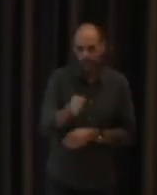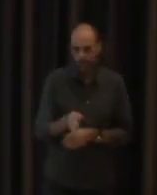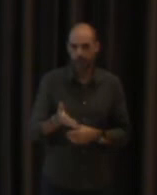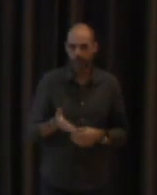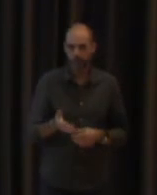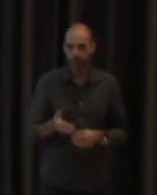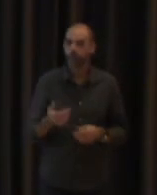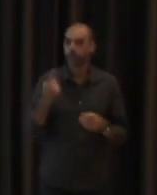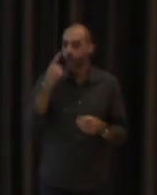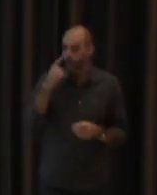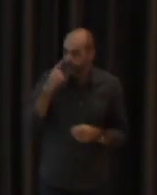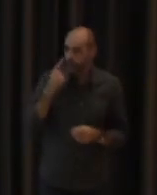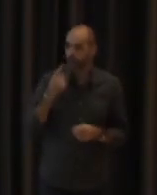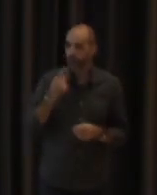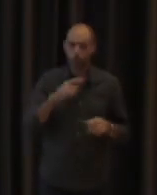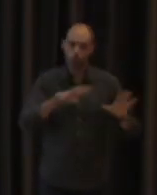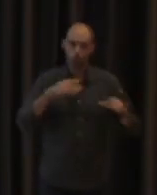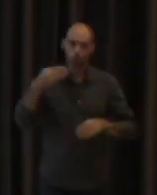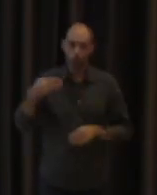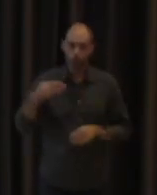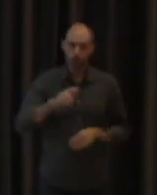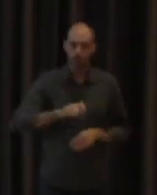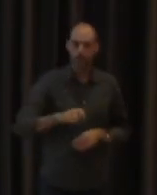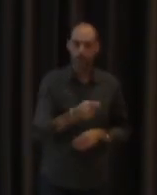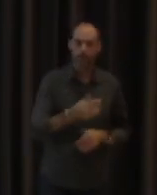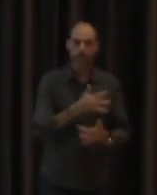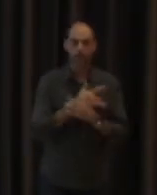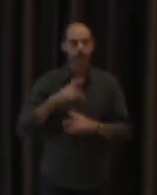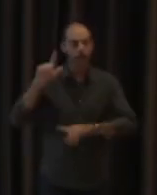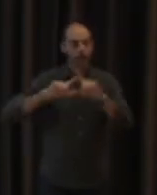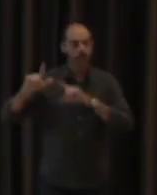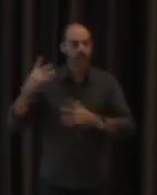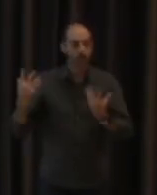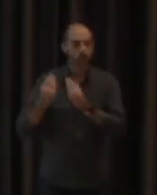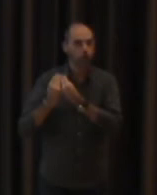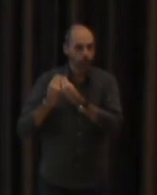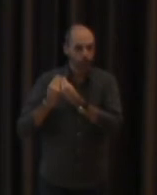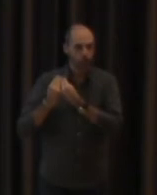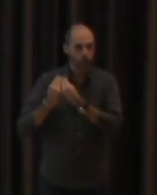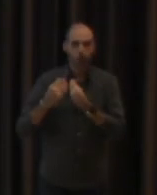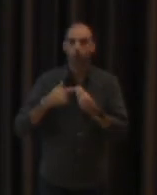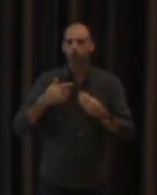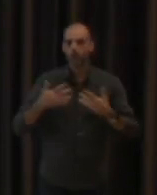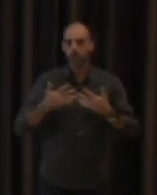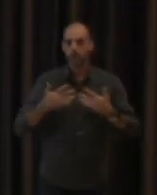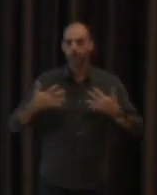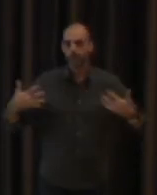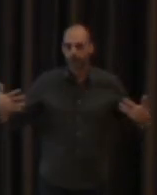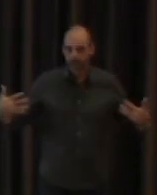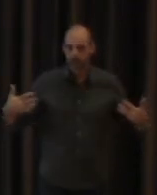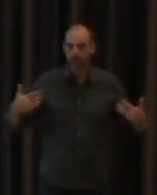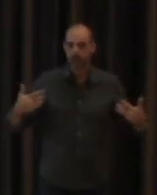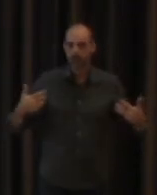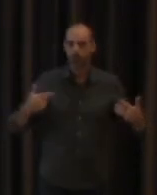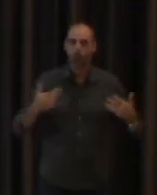fixeu-vos que a 9b, en Pere i la Maria viatgen junts, podem fer la paràfrasi amb una